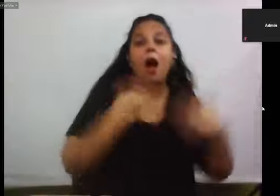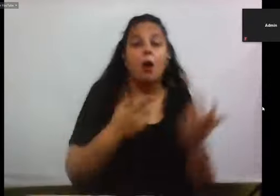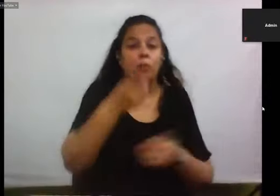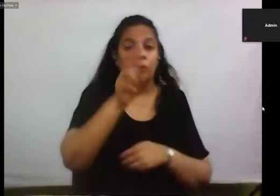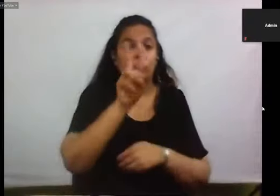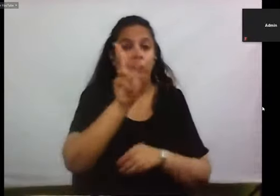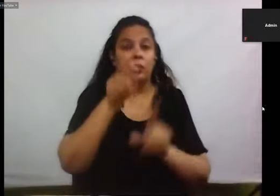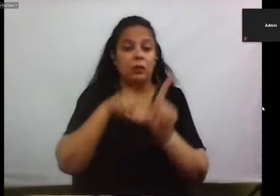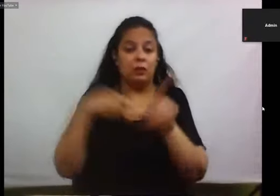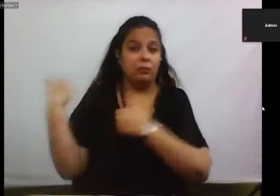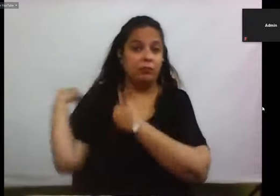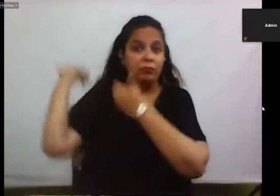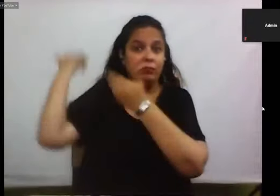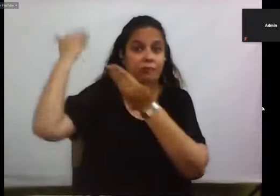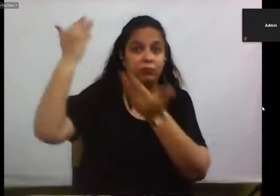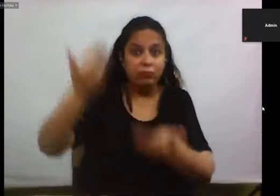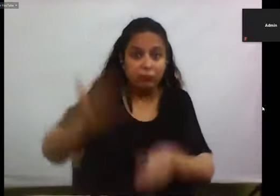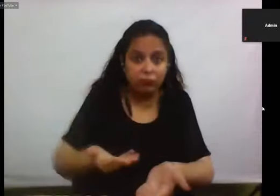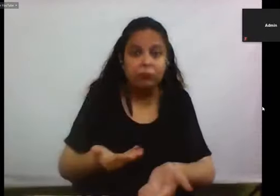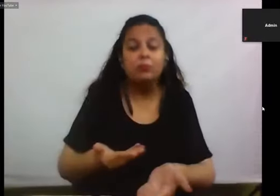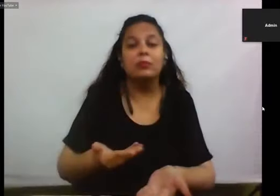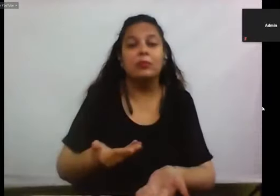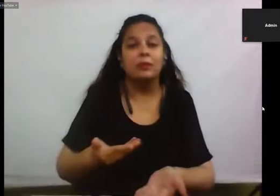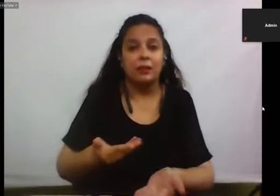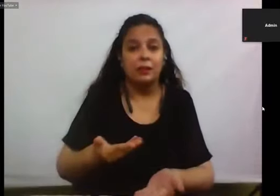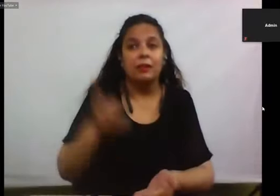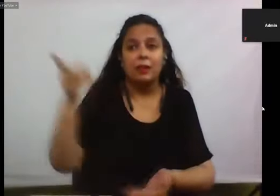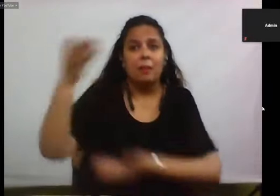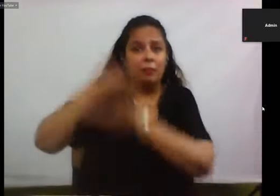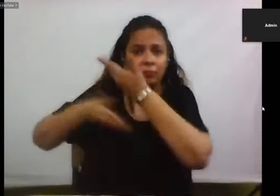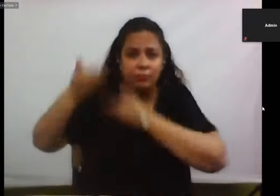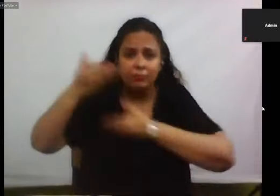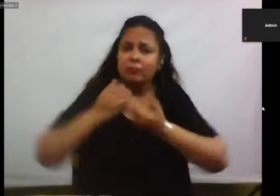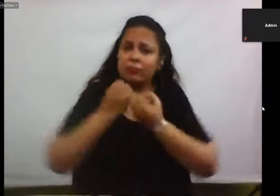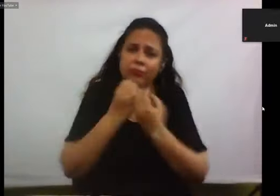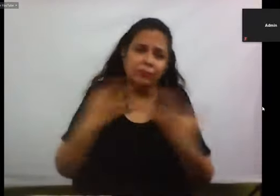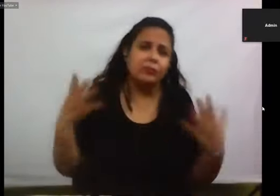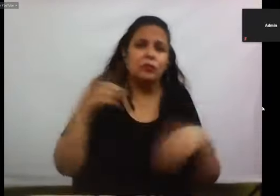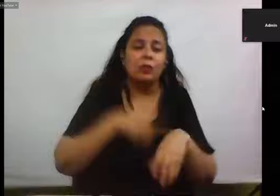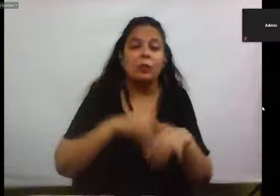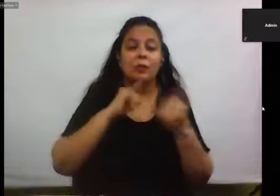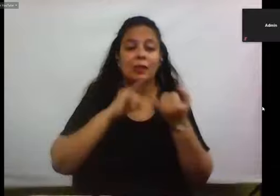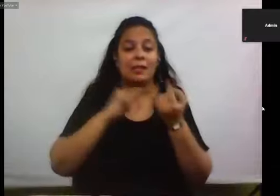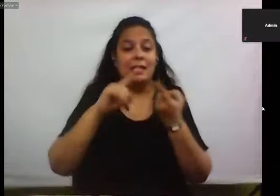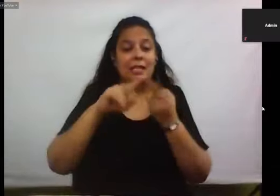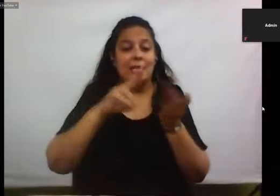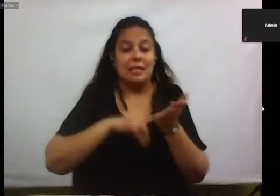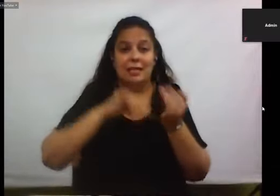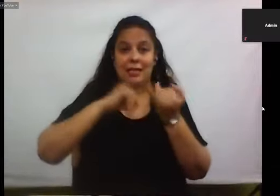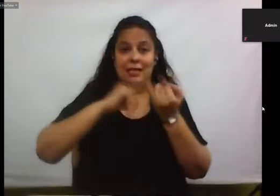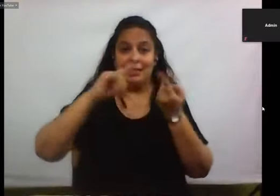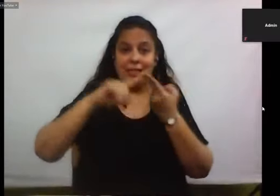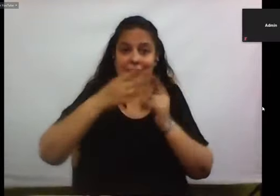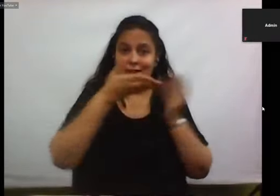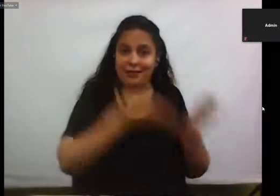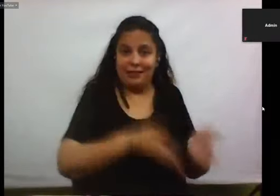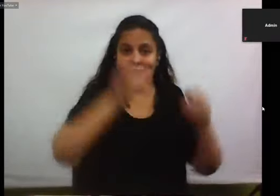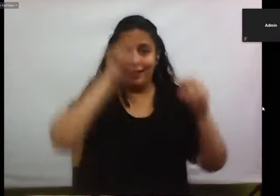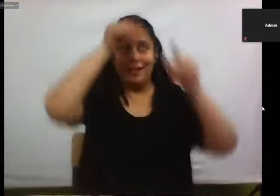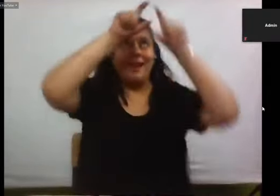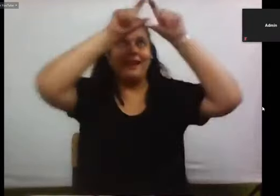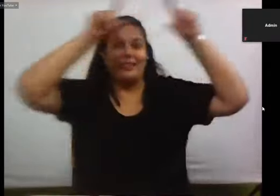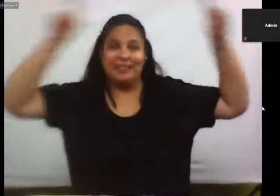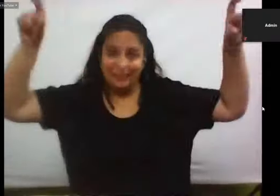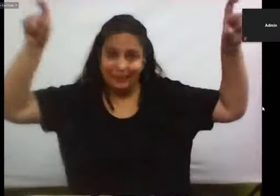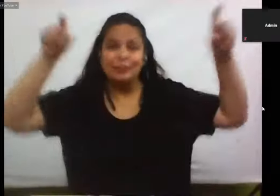वॉज अवर मेंटर for many programs in Sense India, which is supporting, and she has done diploma